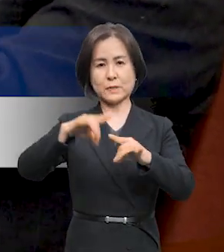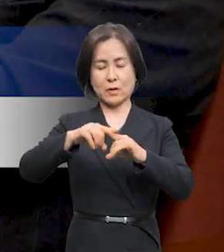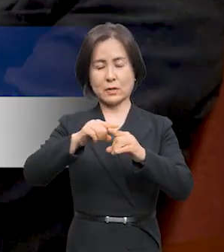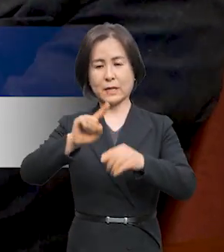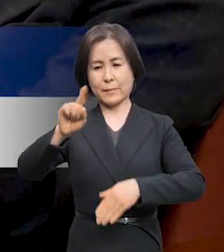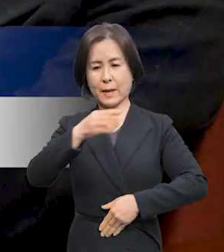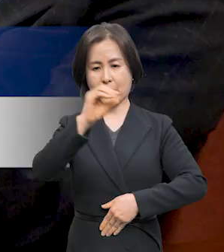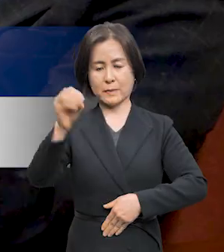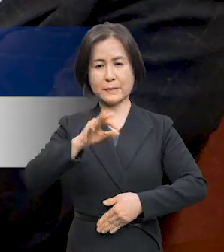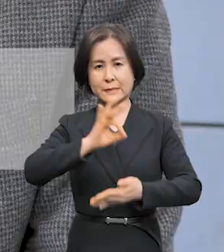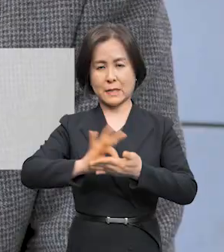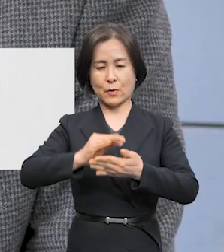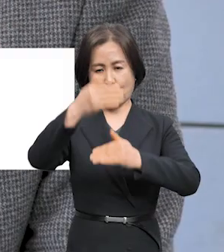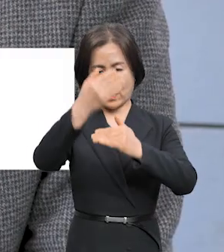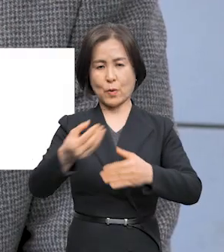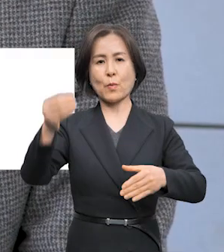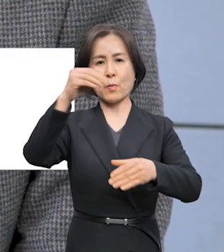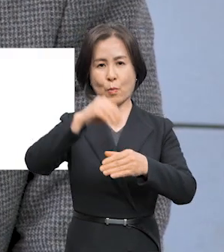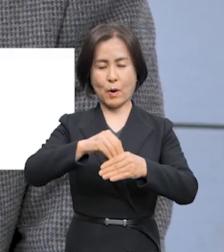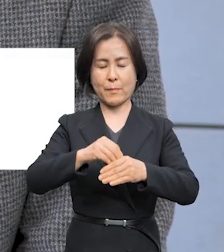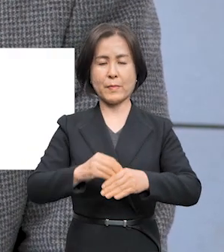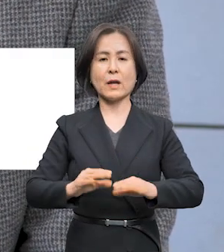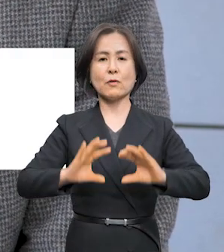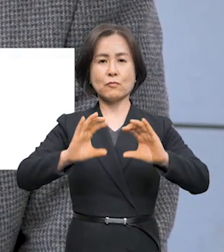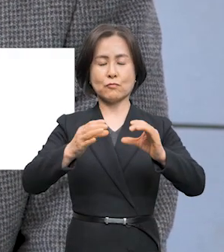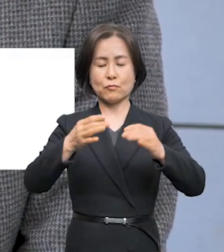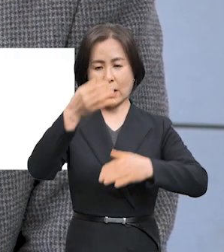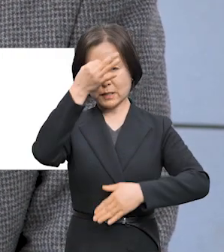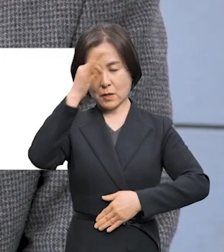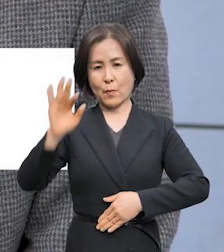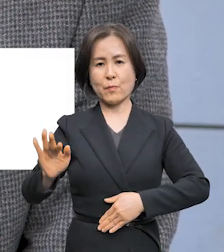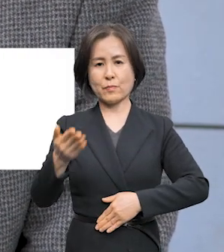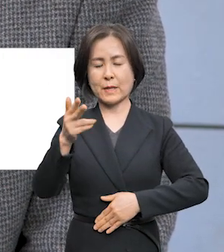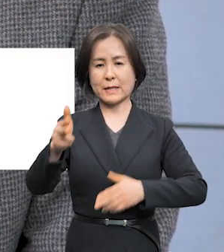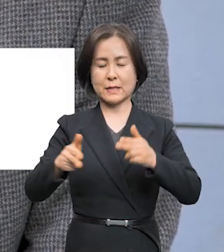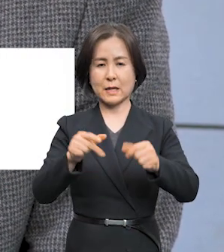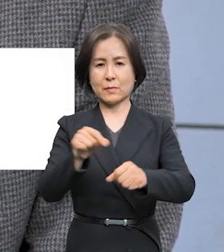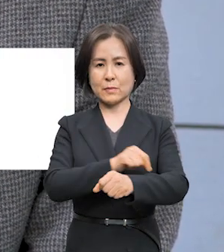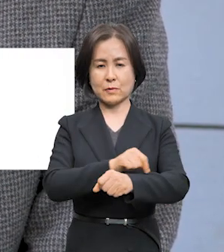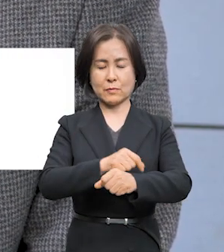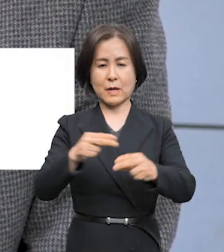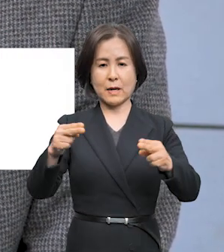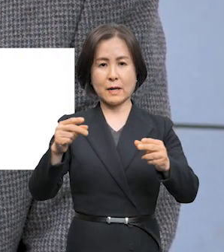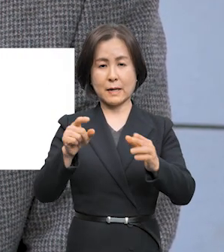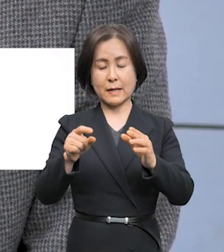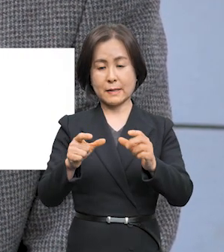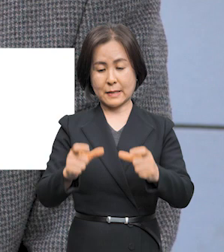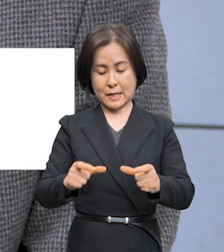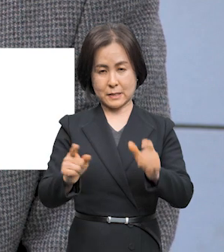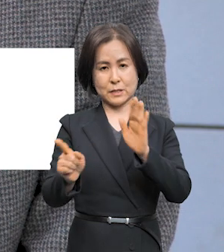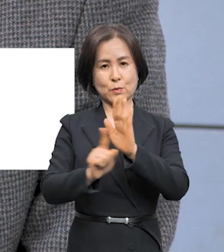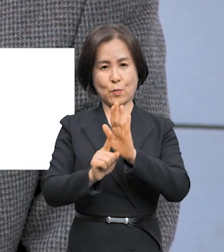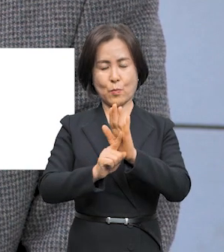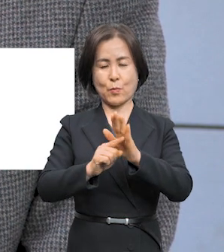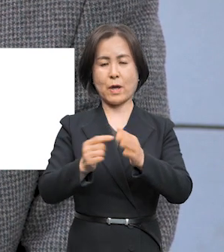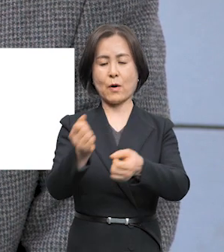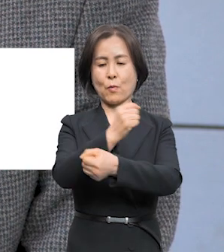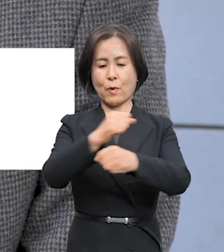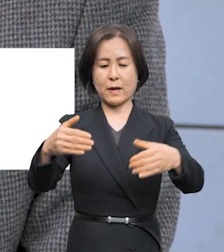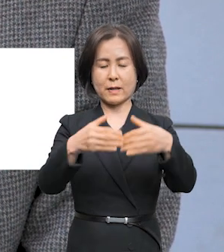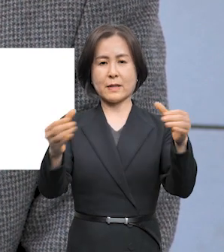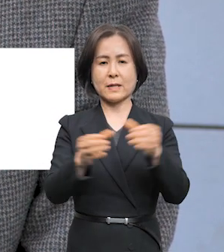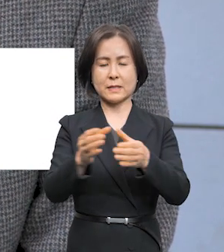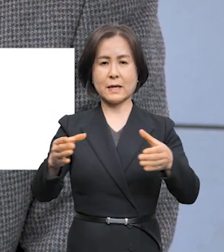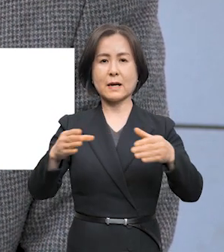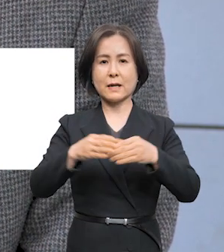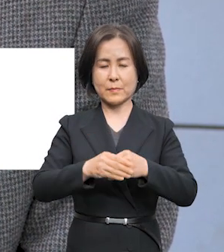이점을 강조했습니다 이번 국가 첨단 전략 산업 특화단지 공모에 광역자치단체가 협력해